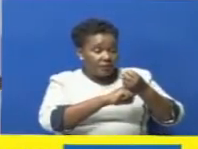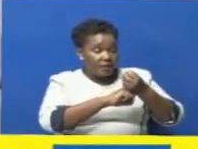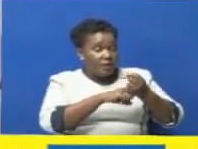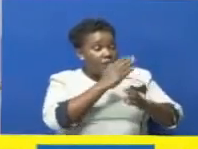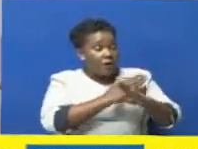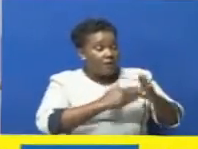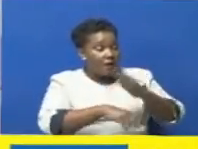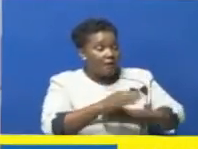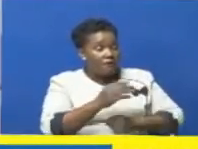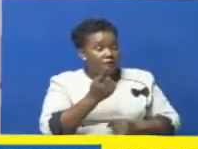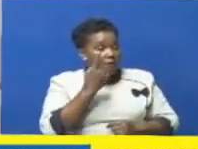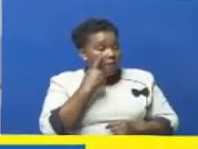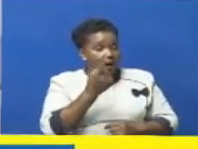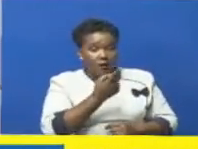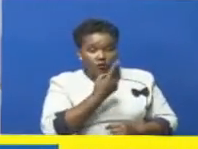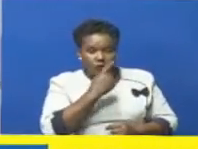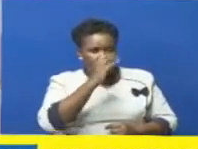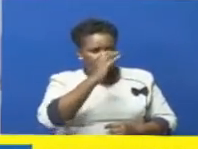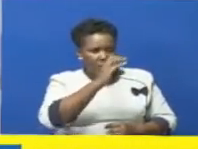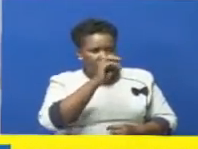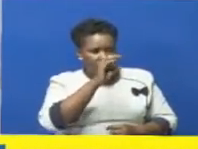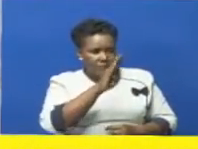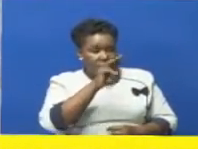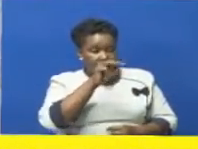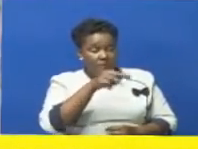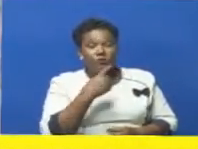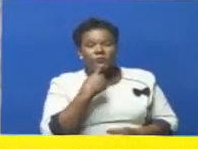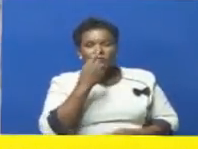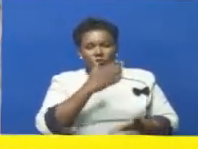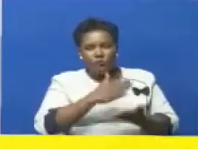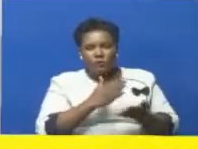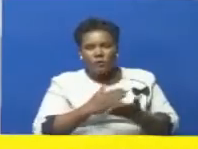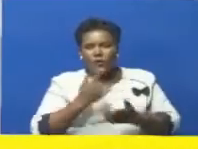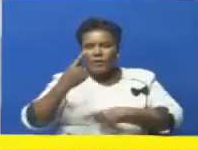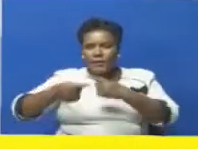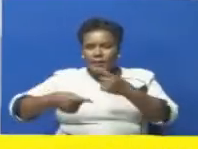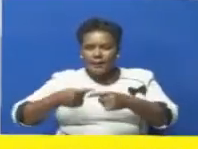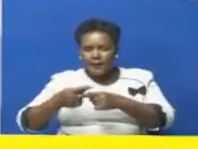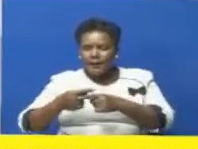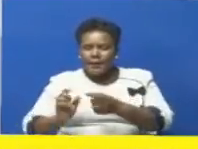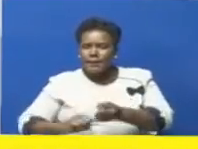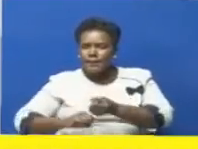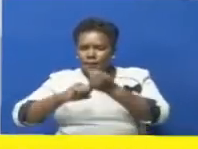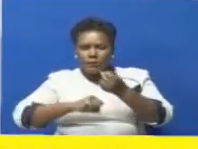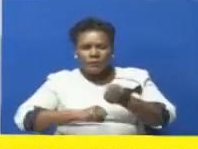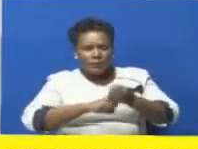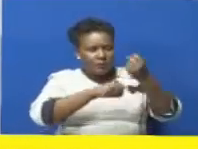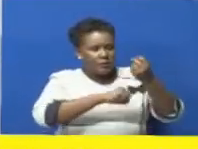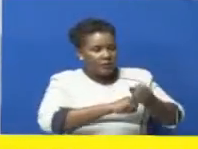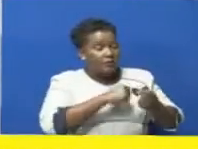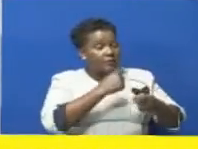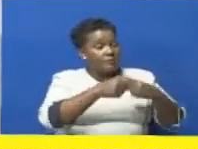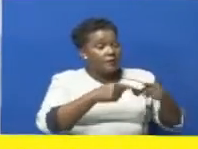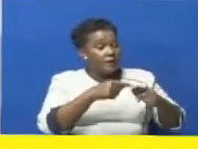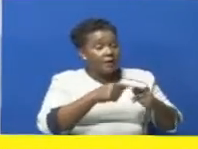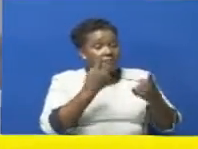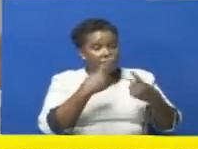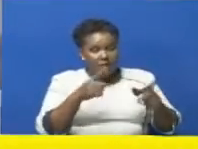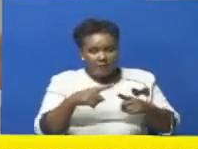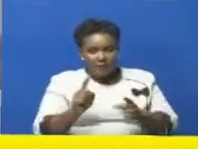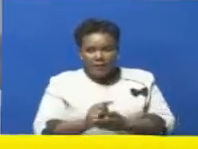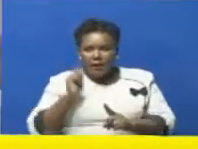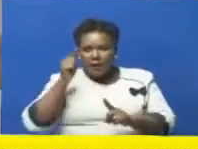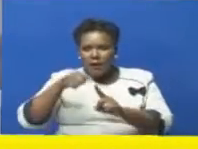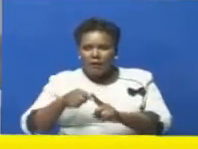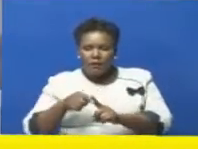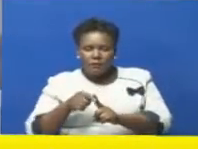amesema wataendelea kufadhili miradi mbalimbali inayotekelezwa nchini ili kuliwezesha kundi hilo, huku Dr. Fatuma Omari